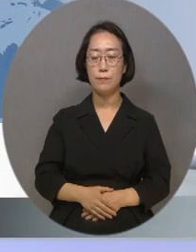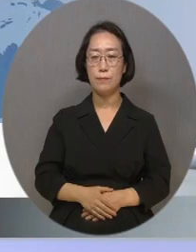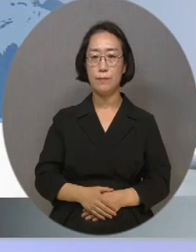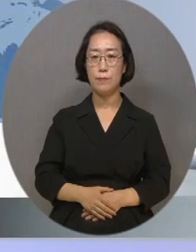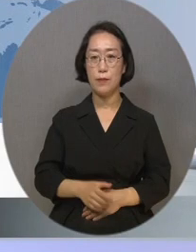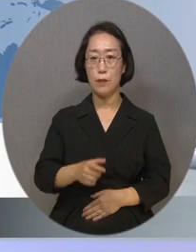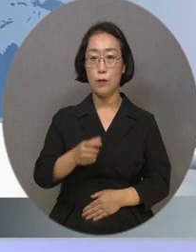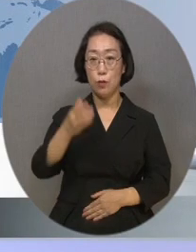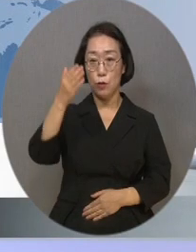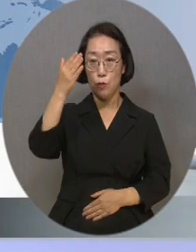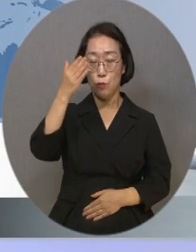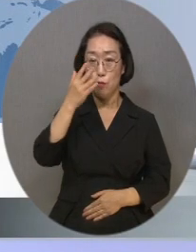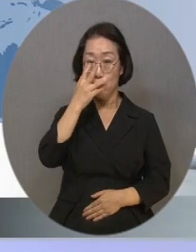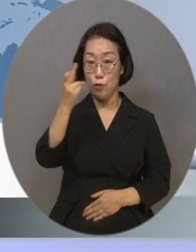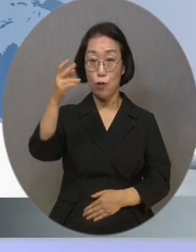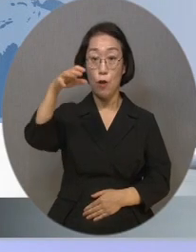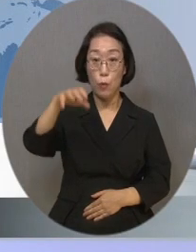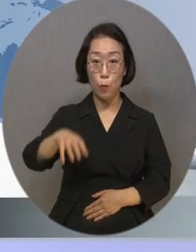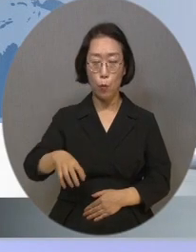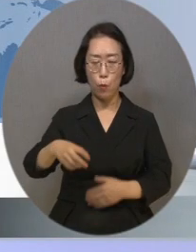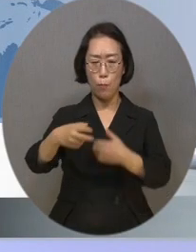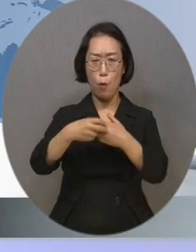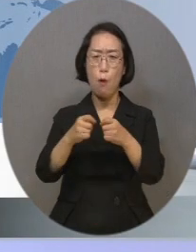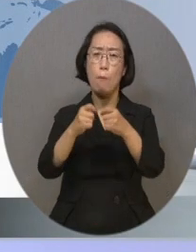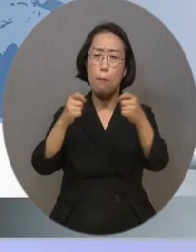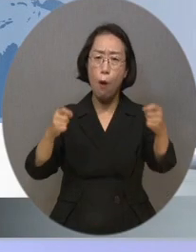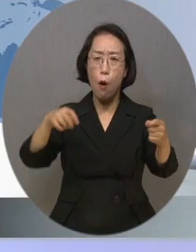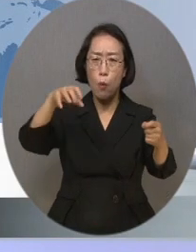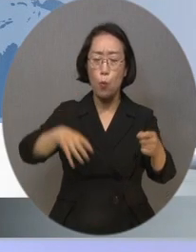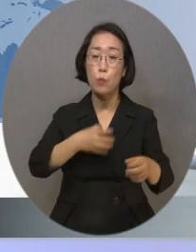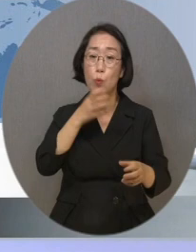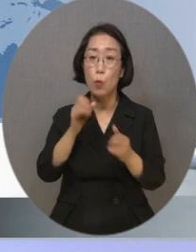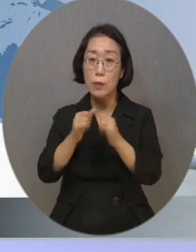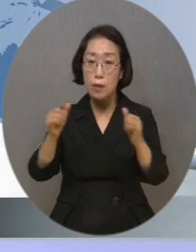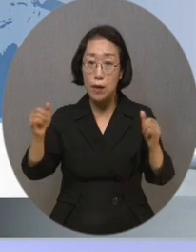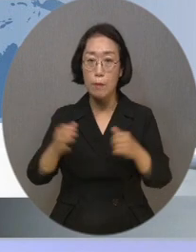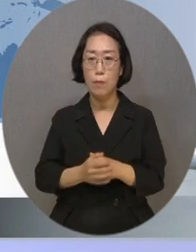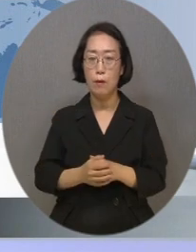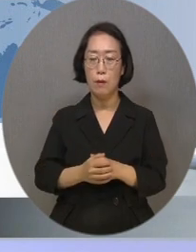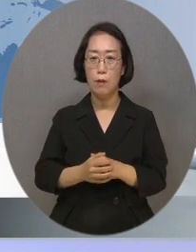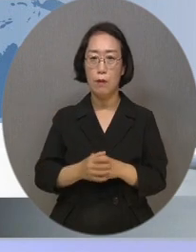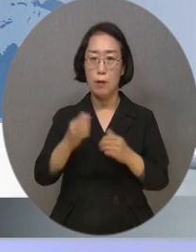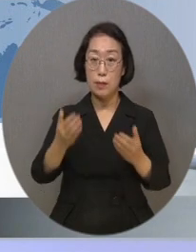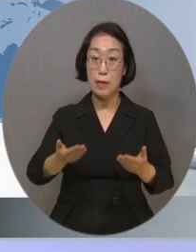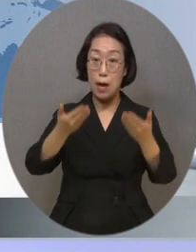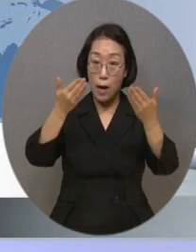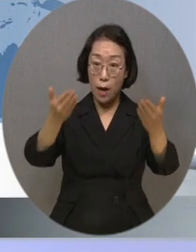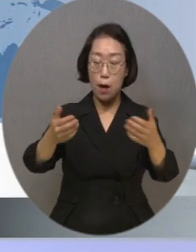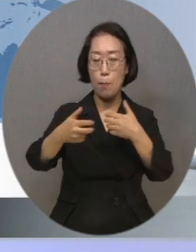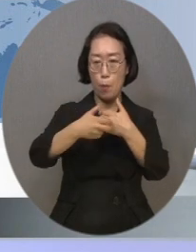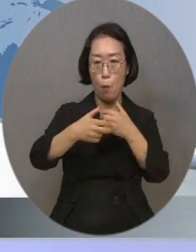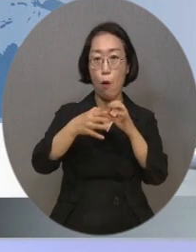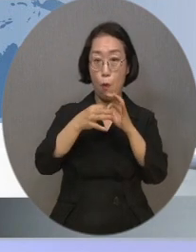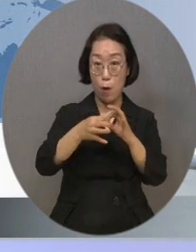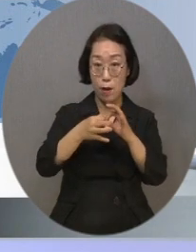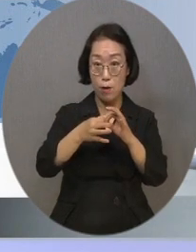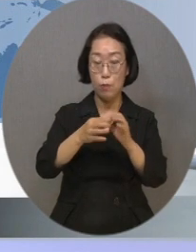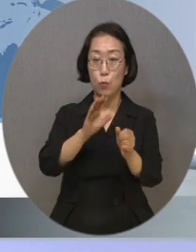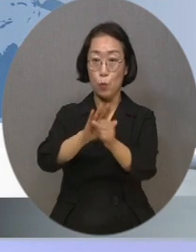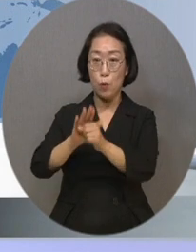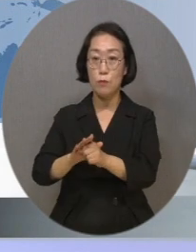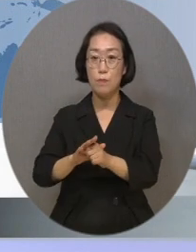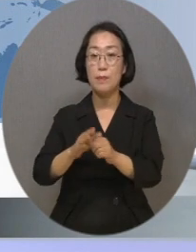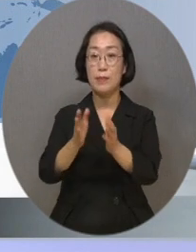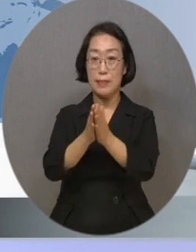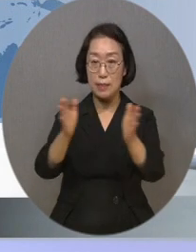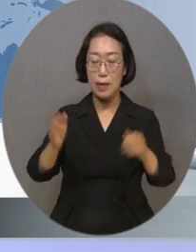전남 순천시는 의료 접근성이 낮은 지역의 어르신들을 위해 재능기부 경로당 주치의 사업을 운영하고 있는데요.